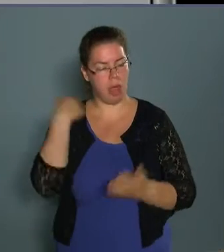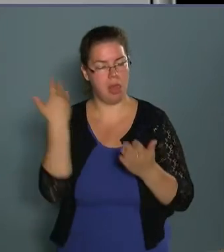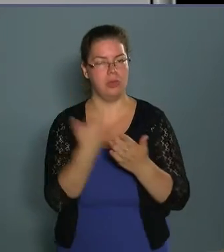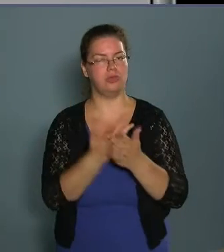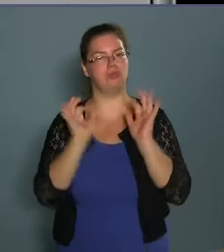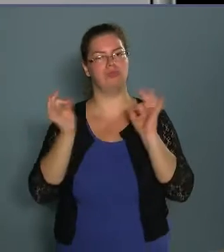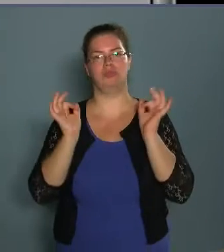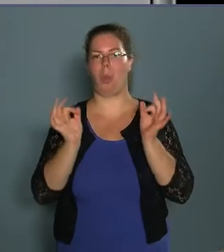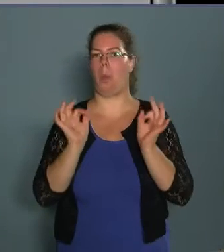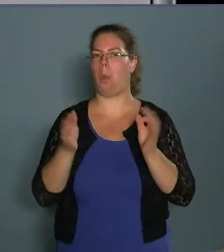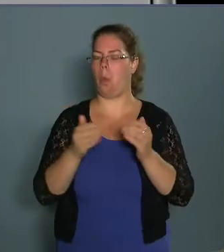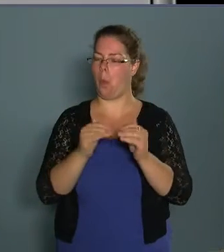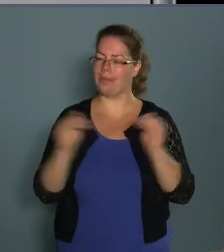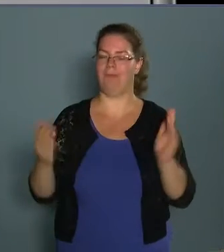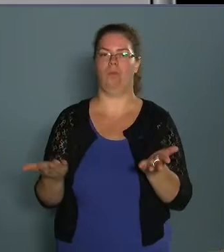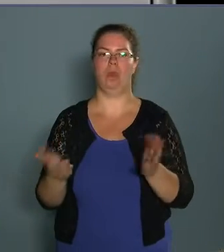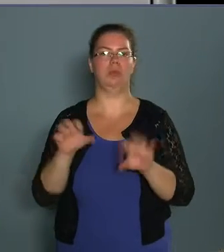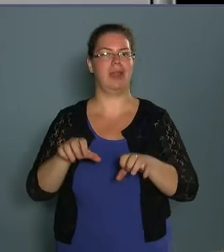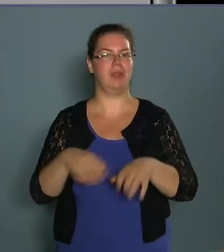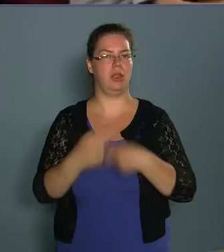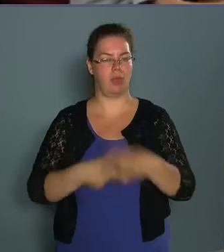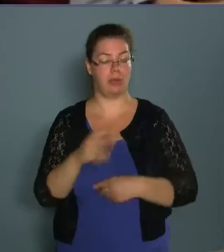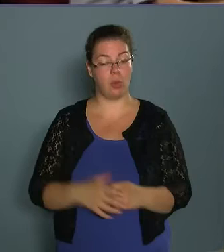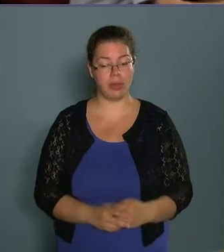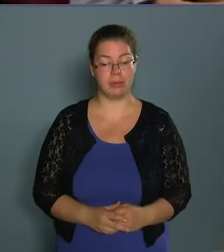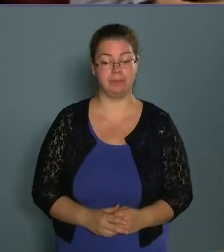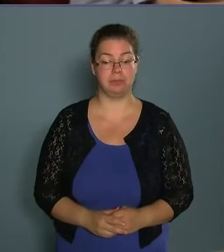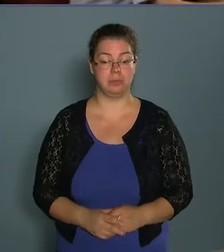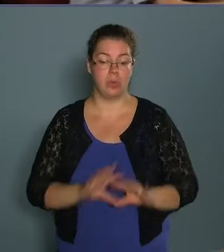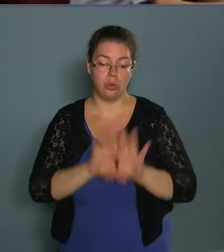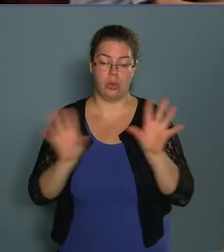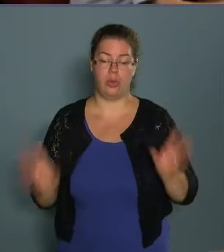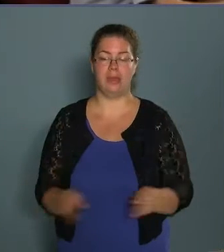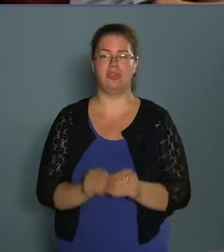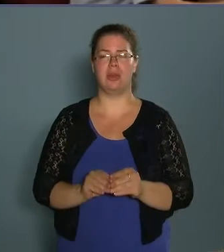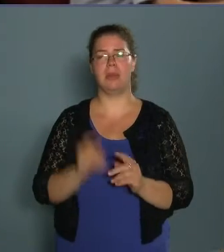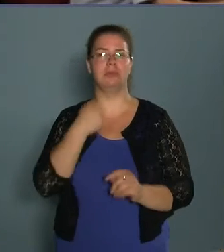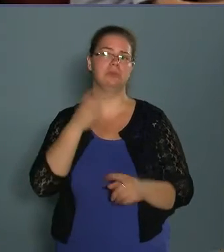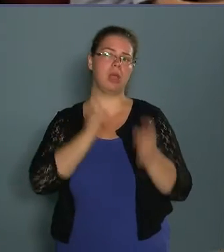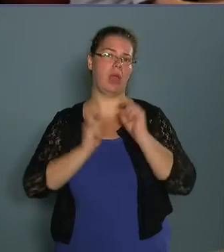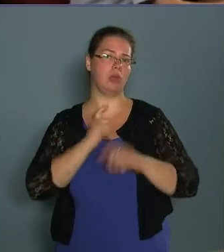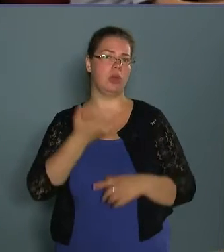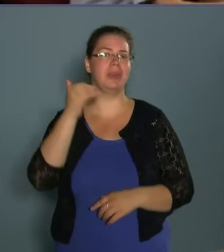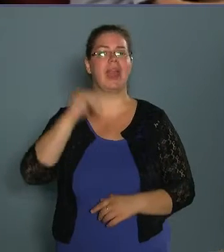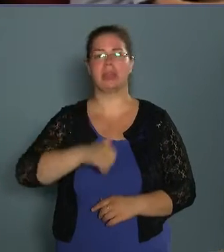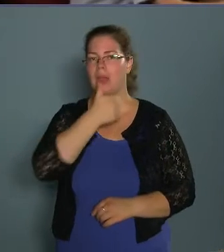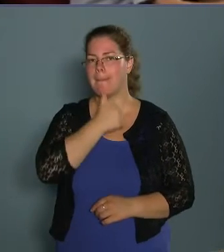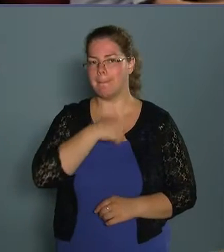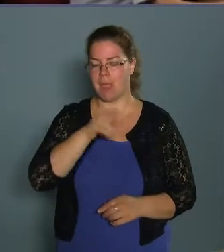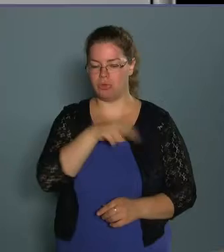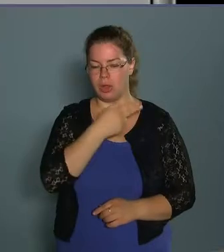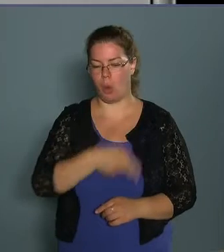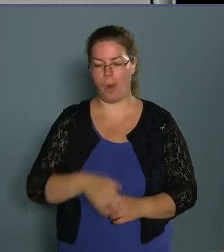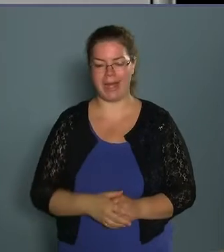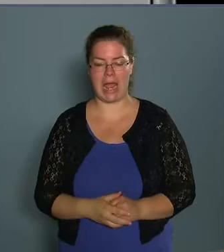színvonalú tevékenységet folytat. Tehát összességében én azt gondolom, hogy a délpesti kórház